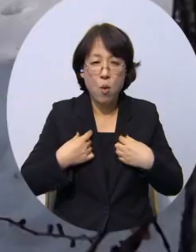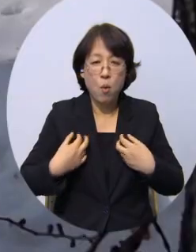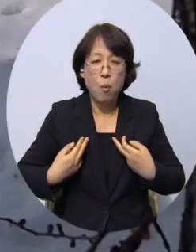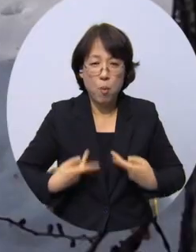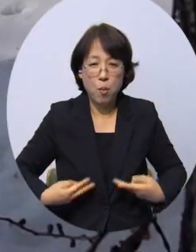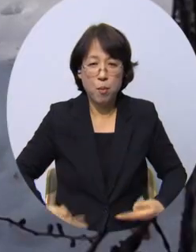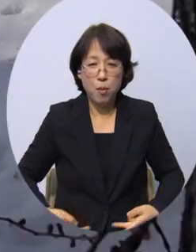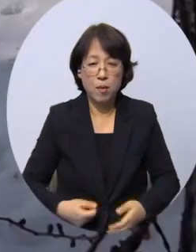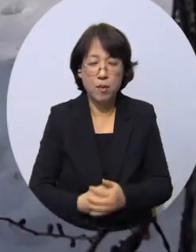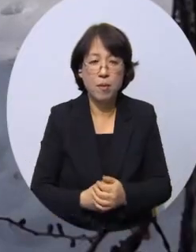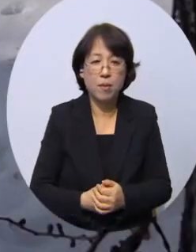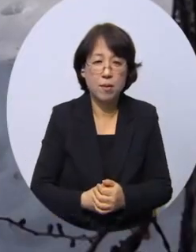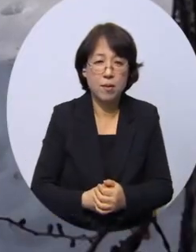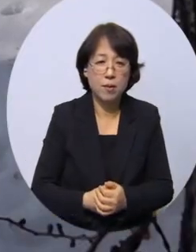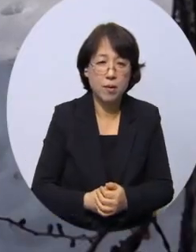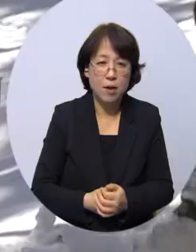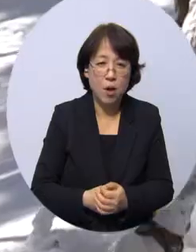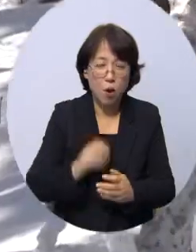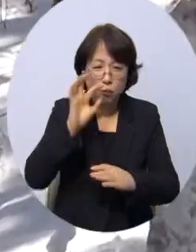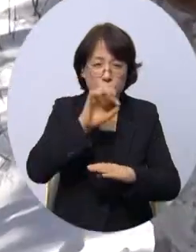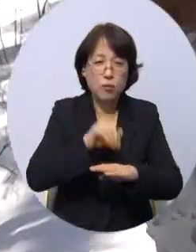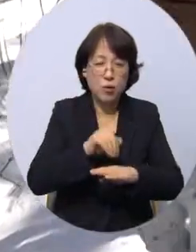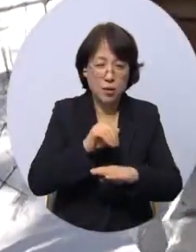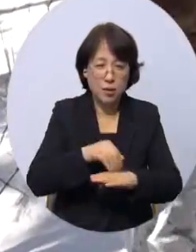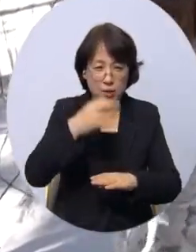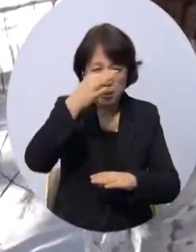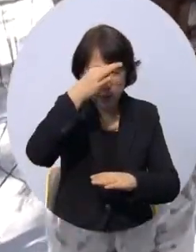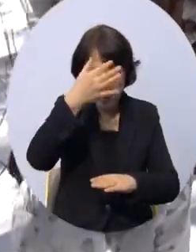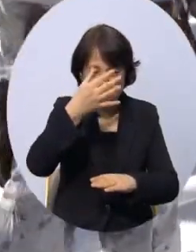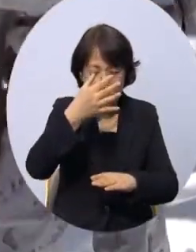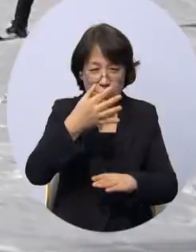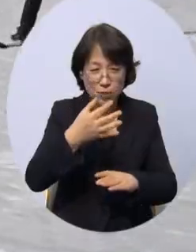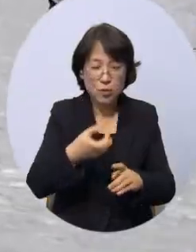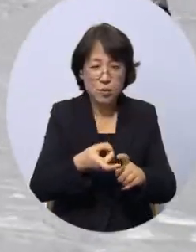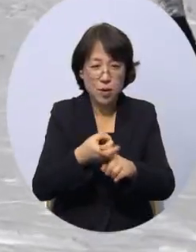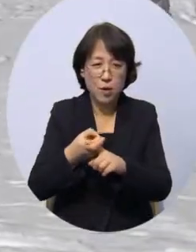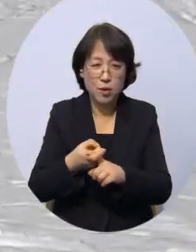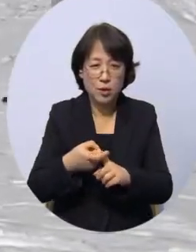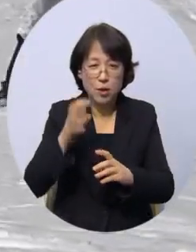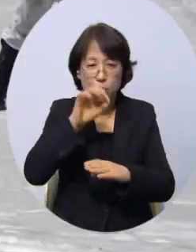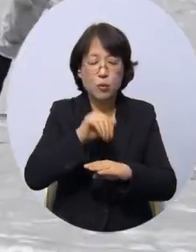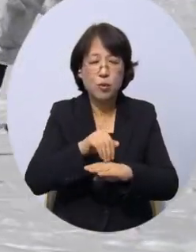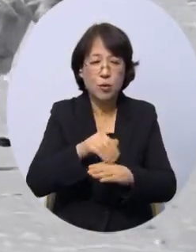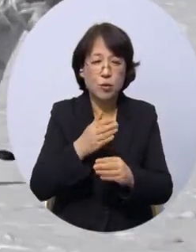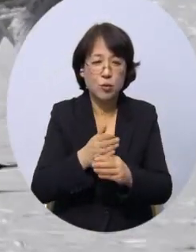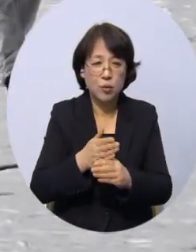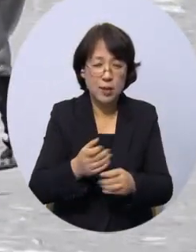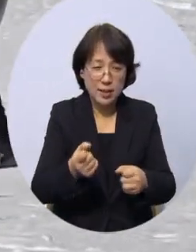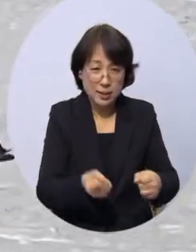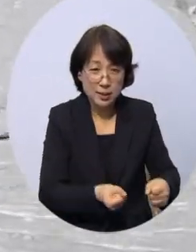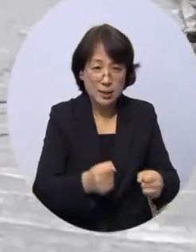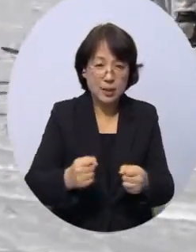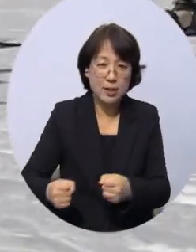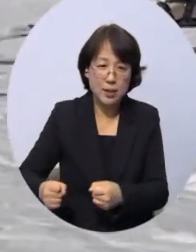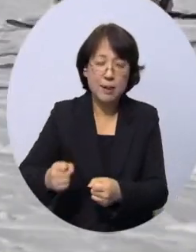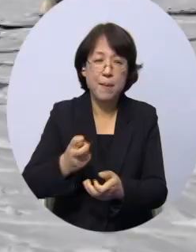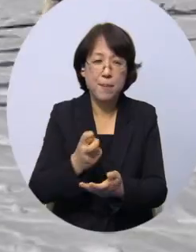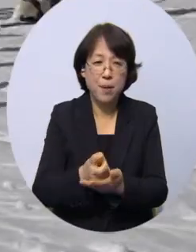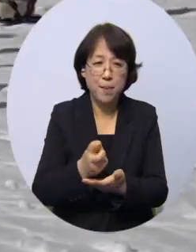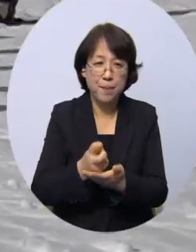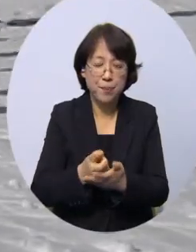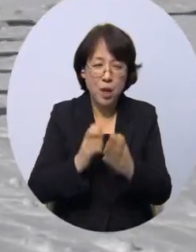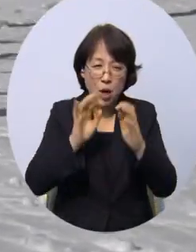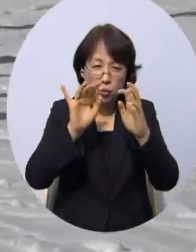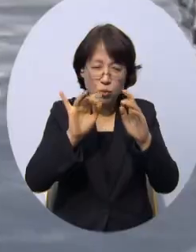나서고 각종 전술도 익힙니다. 눈 쌓인 산악 지형을 극복하기 위한 스키 활강법 등 설상